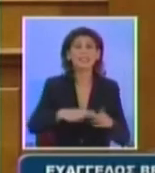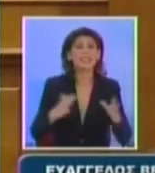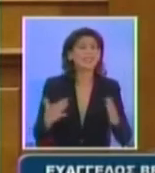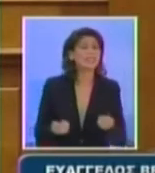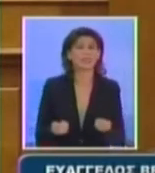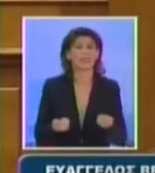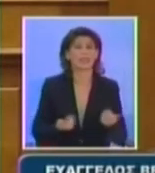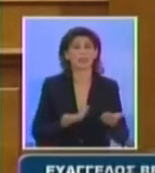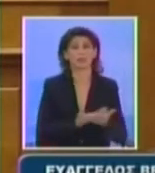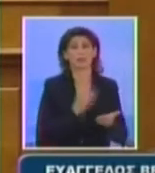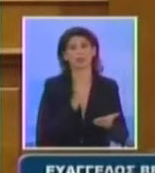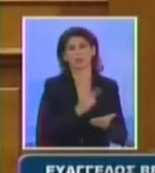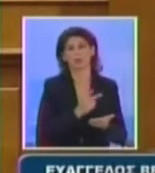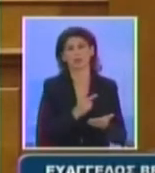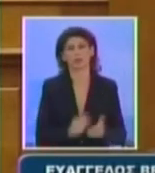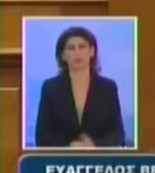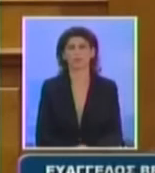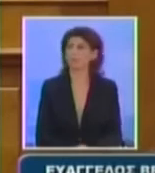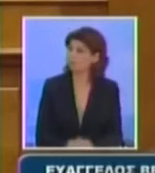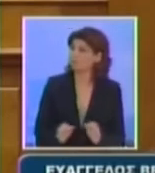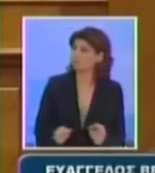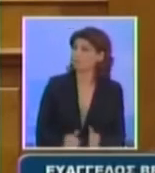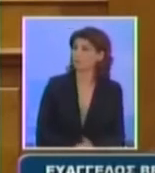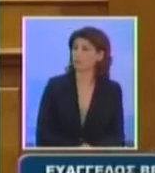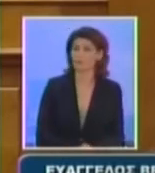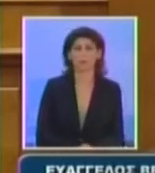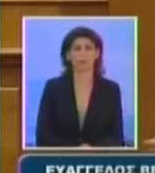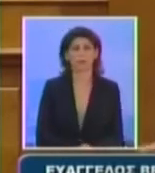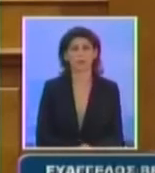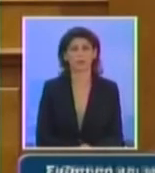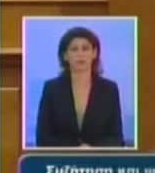έκανα αυτή την πρόταση Μομφής». Βεβαίως.